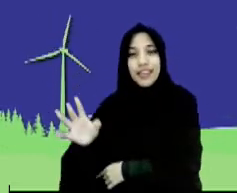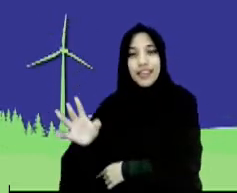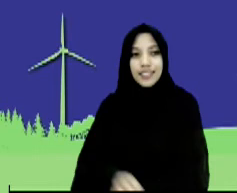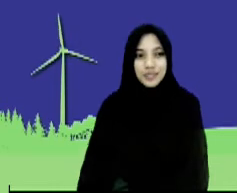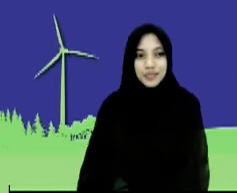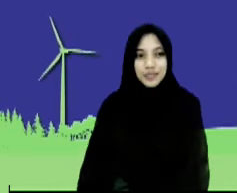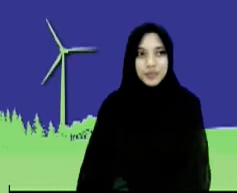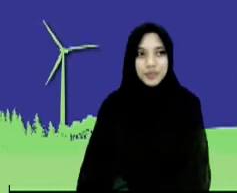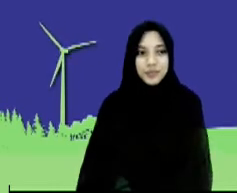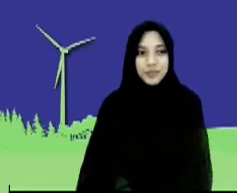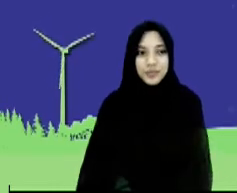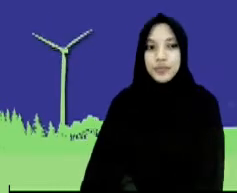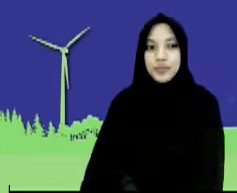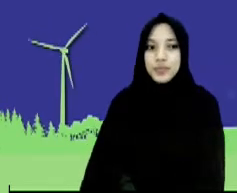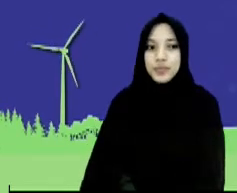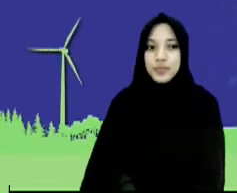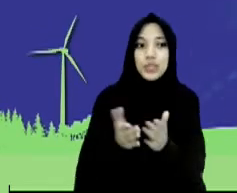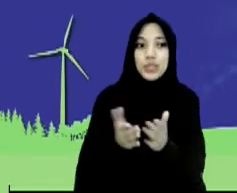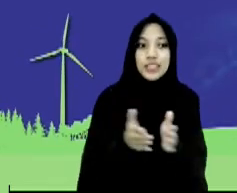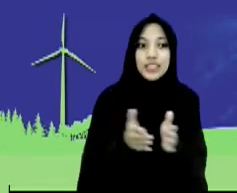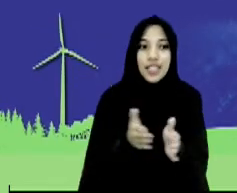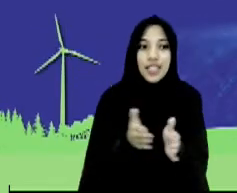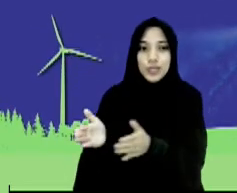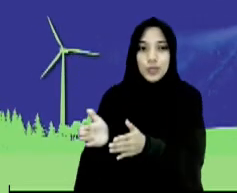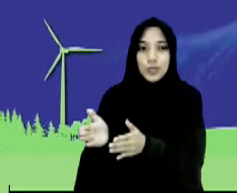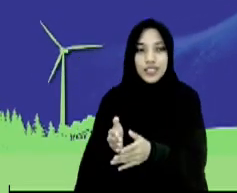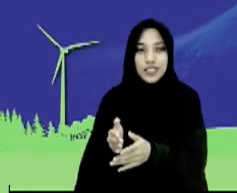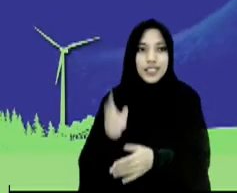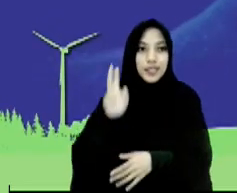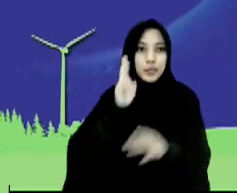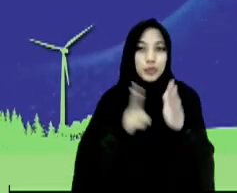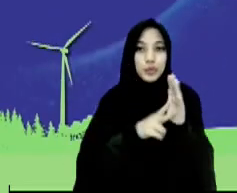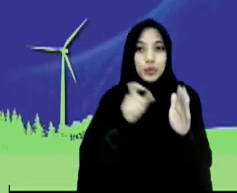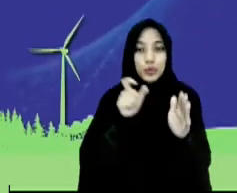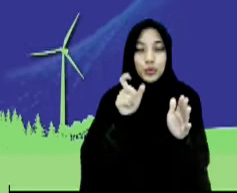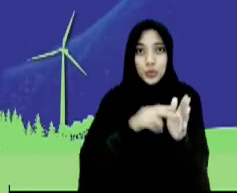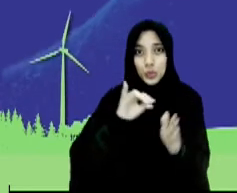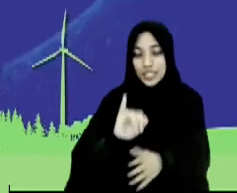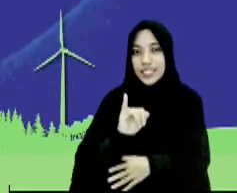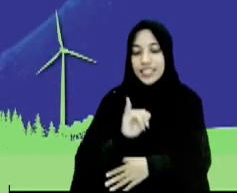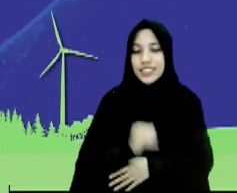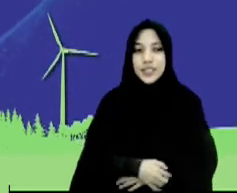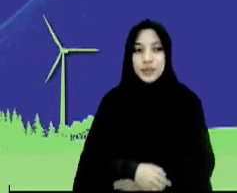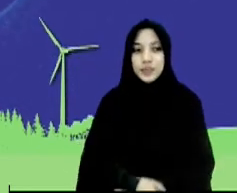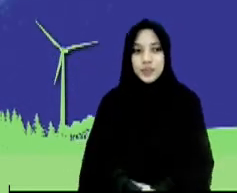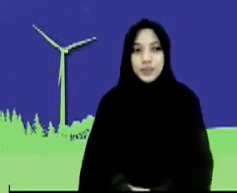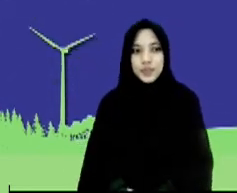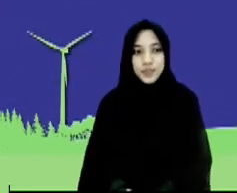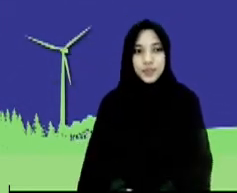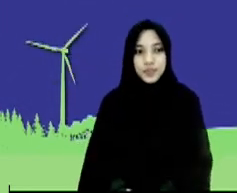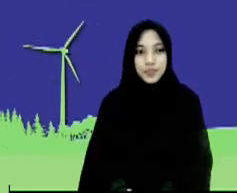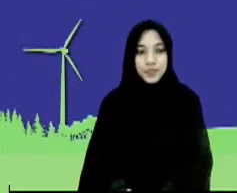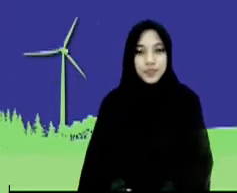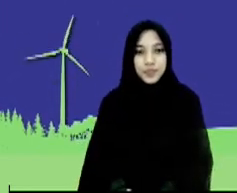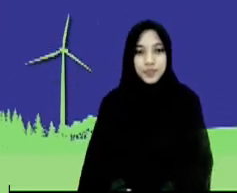ee e kita beralih e sekali lagi ke Bu Nuni tadi yang sudah disampai apa namanya eh sampaikan tentang eh apa namanya